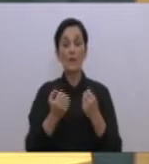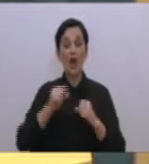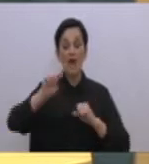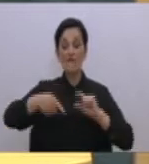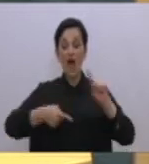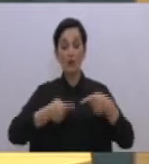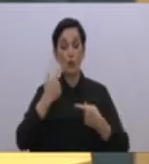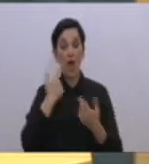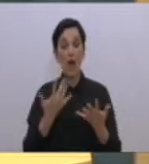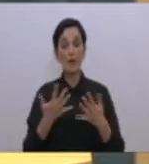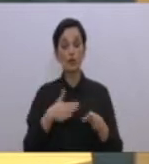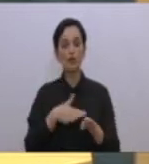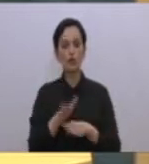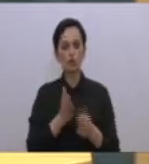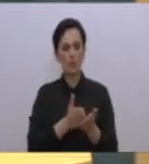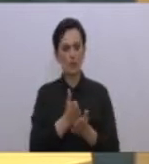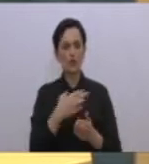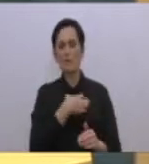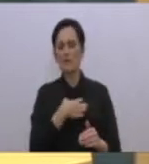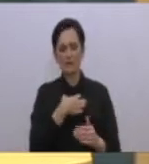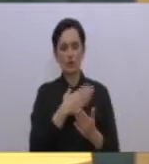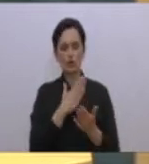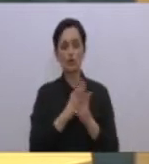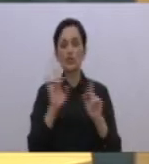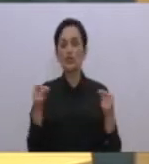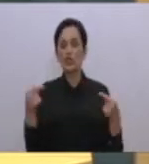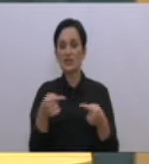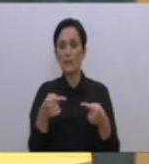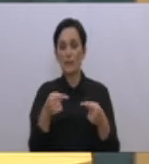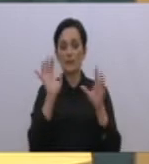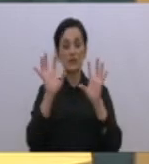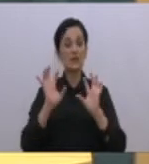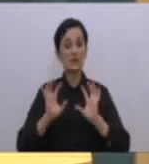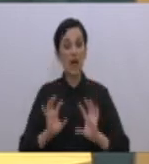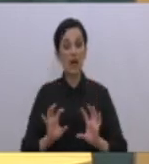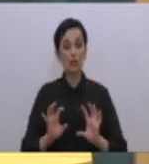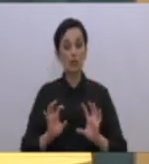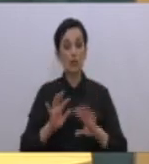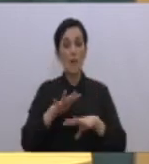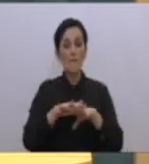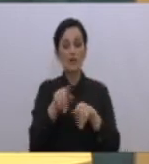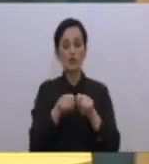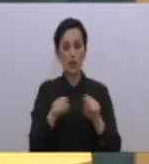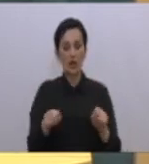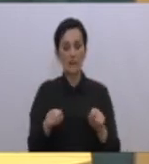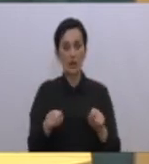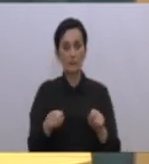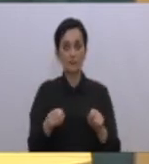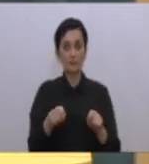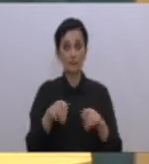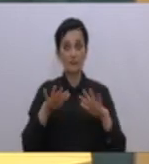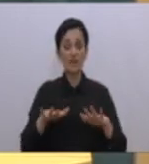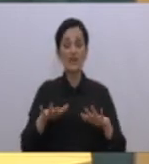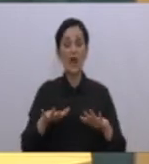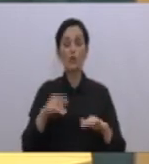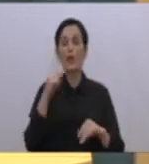ვალდებულებების ეფექტიანი შესრულების მიზნით მნიშვნელოვანია შესაბამისი საკანონმდებლო ბაზის შექმნა. დარგობრივი